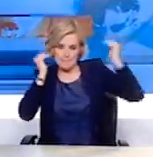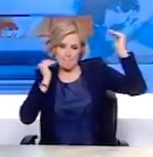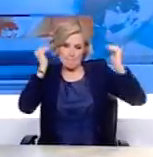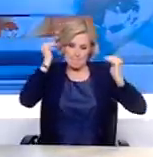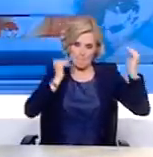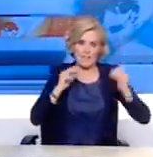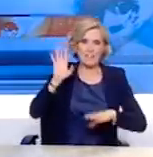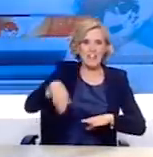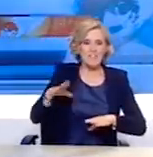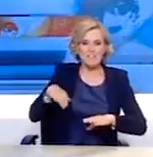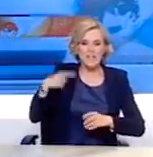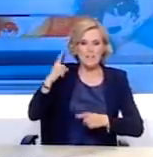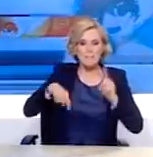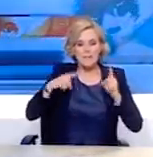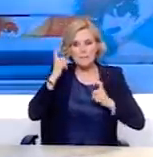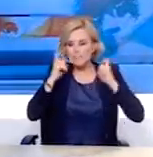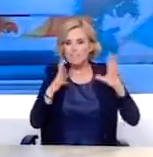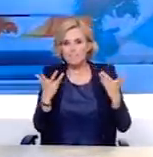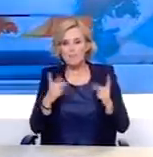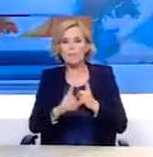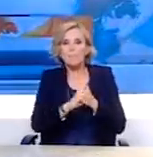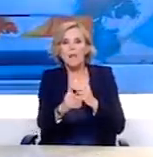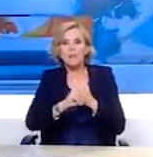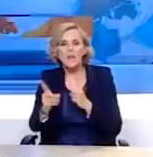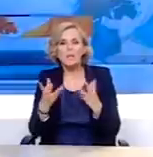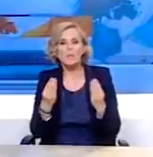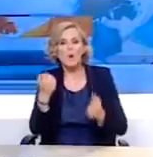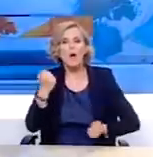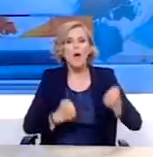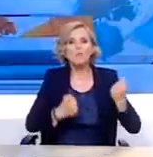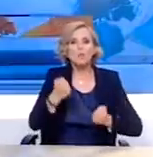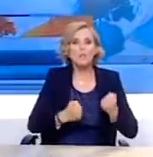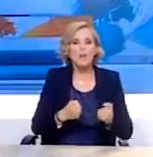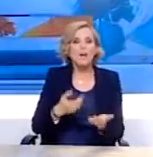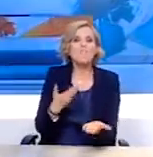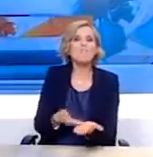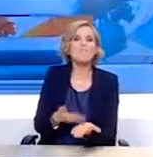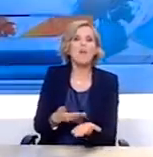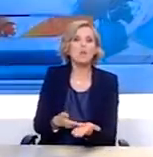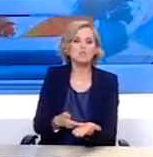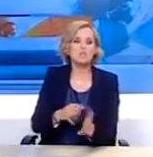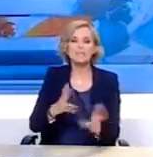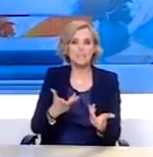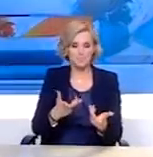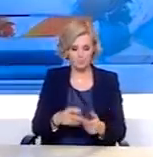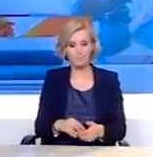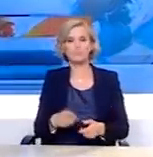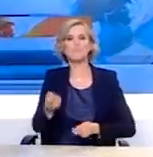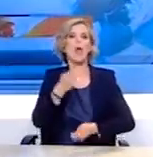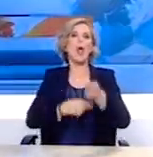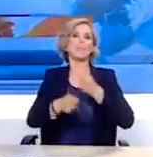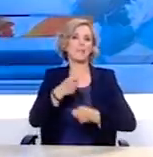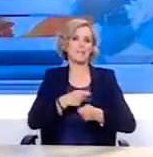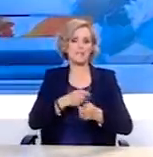κατά τα τελευταία 24 ώρα. Η πρώτη αφορά στις μετακινήσεις πολιτών με βεβαιώσεις τύπου Α εργοδότη, δηλαδή